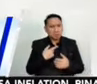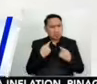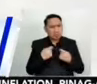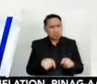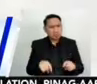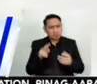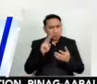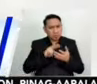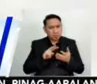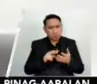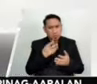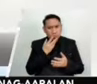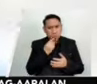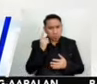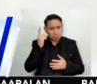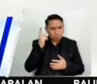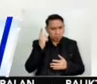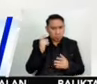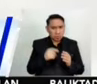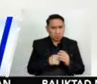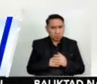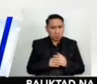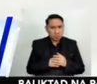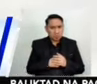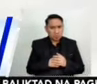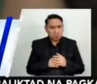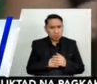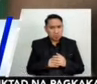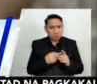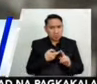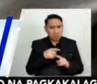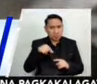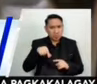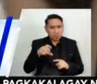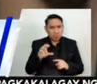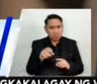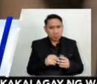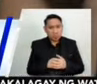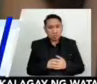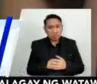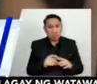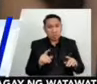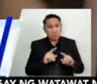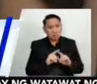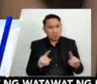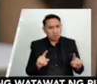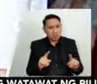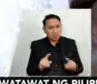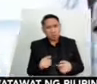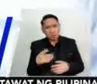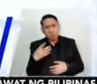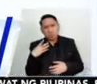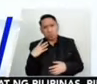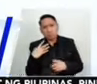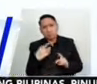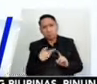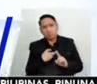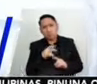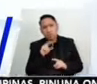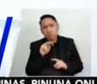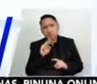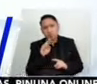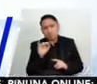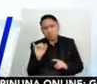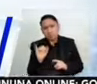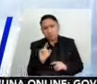pagkakakilala ni Alice go ng Quezon City Pero ang mas inaabangan daw ni gealan mula sa NBI ay kung ano pa ang